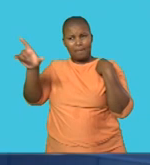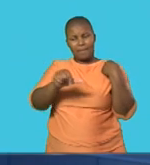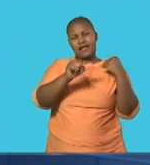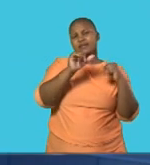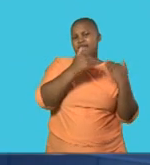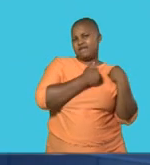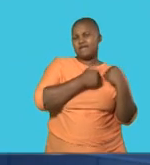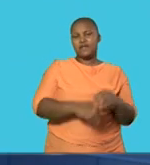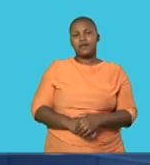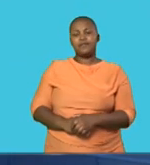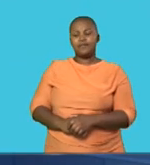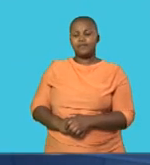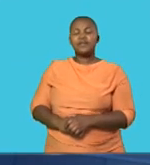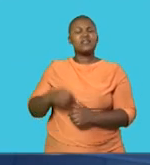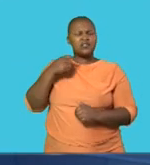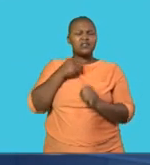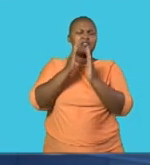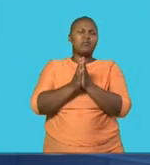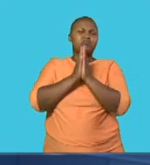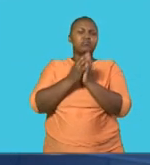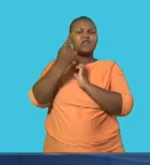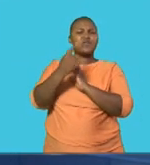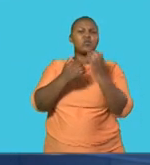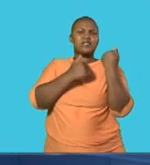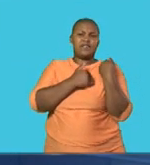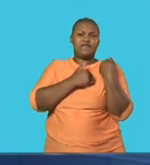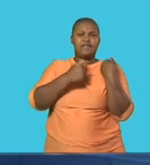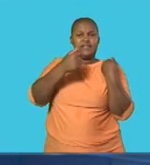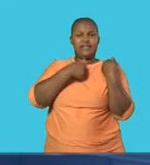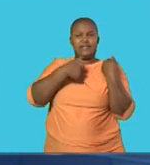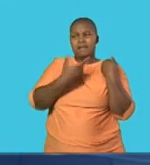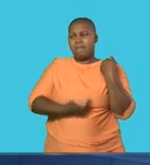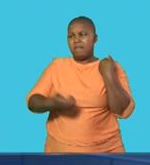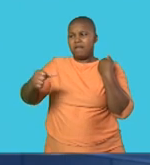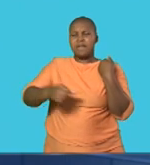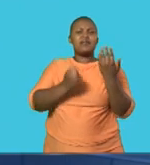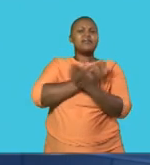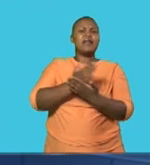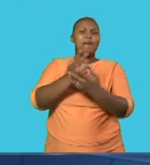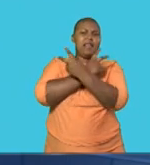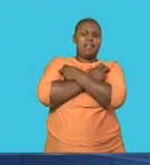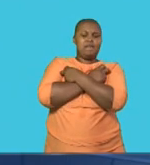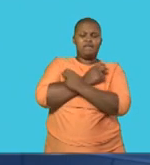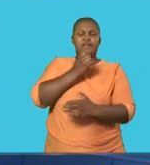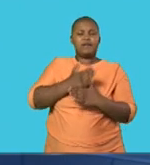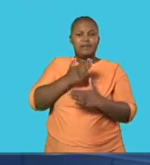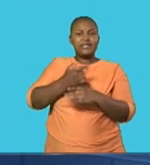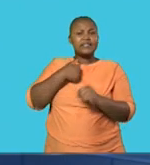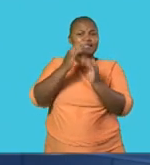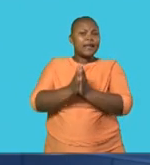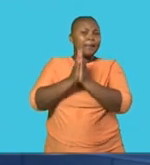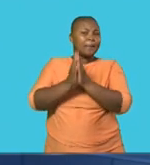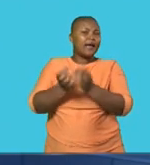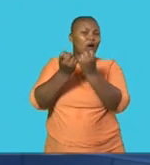sikhulekela ukuphepha sisasaye emaholidini sesibuya abanye bazoya bese malifini emsebenzini soke umkhuleko wethu omkhulu ukuthi